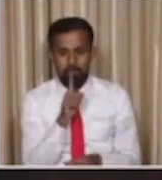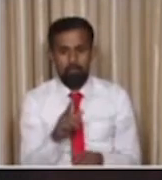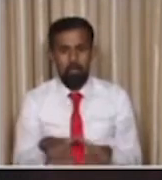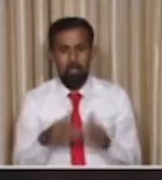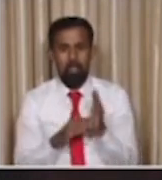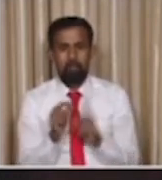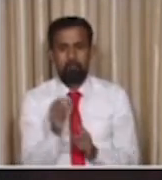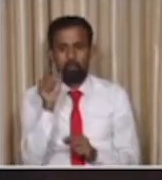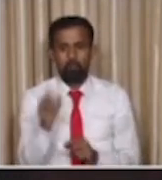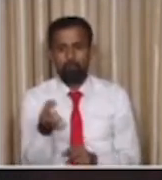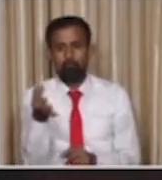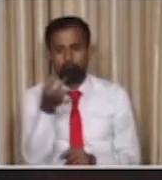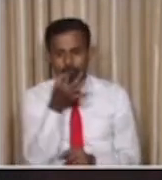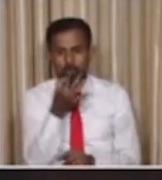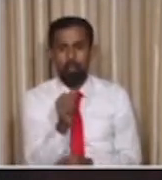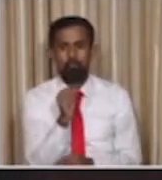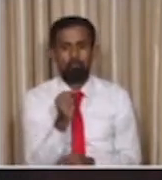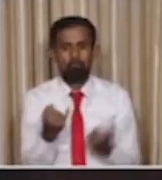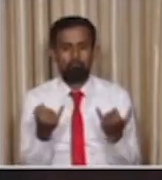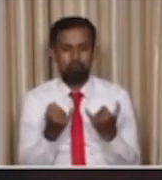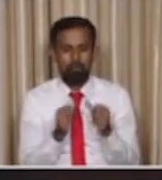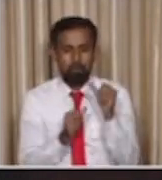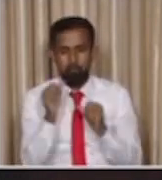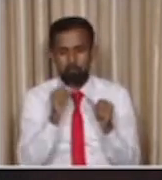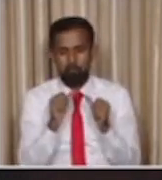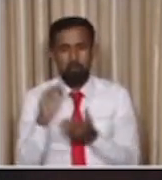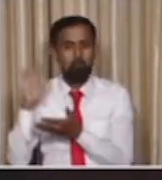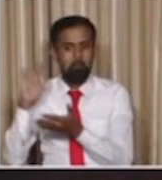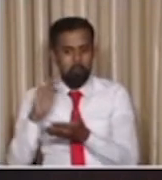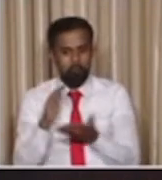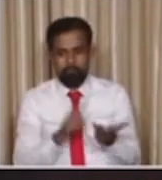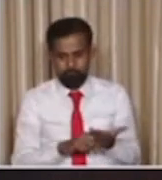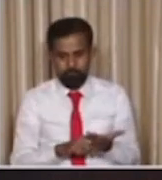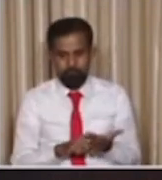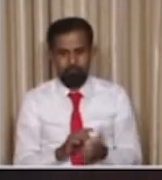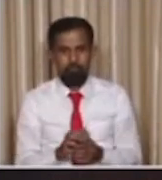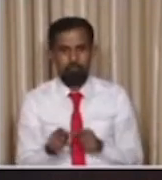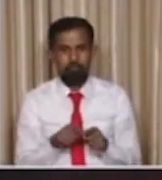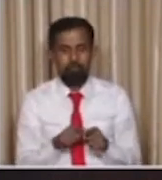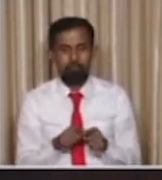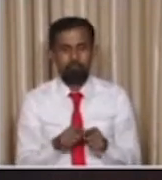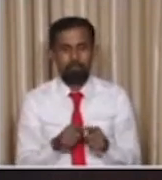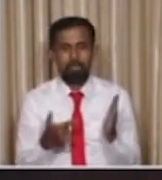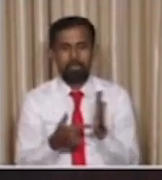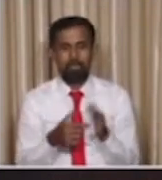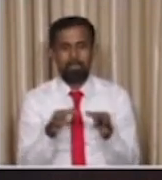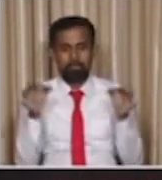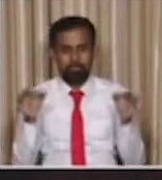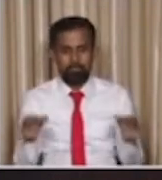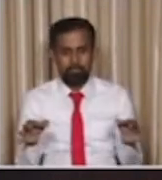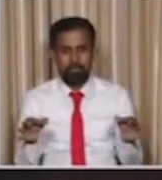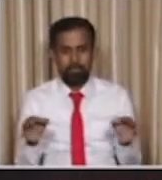සෞඛ්‍ය අමාත්‍යාර තියෙන චෝදනාව තමයි බාල ඖෂධ වර්ග ගෙන්නනවා කියන එක. ඒ වගේම ටෙන්ඩර්